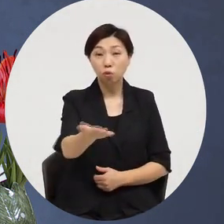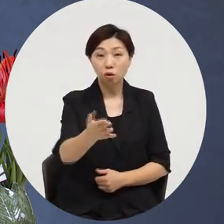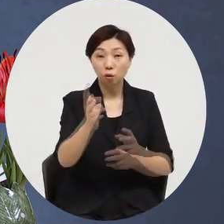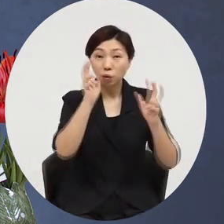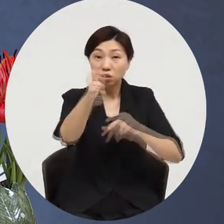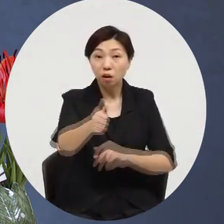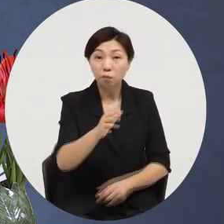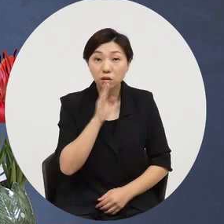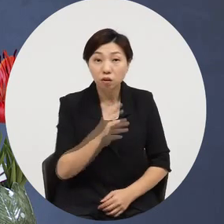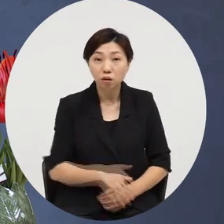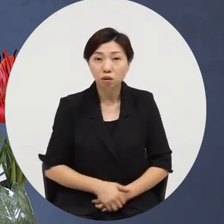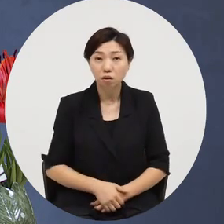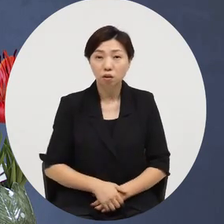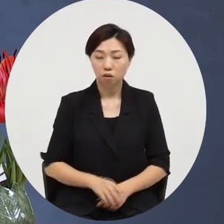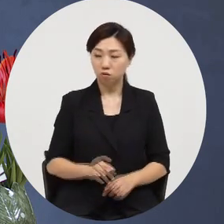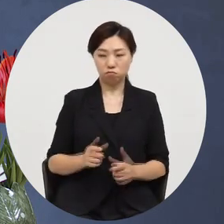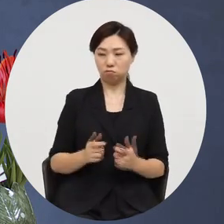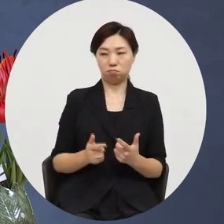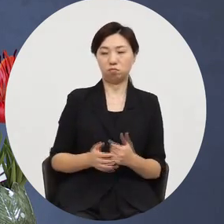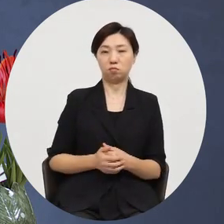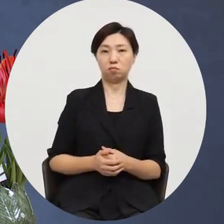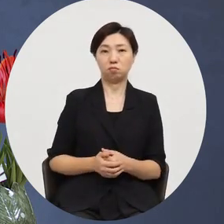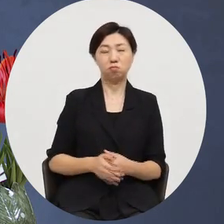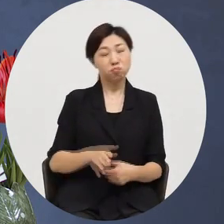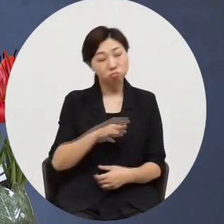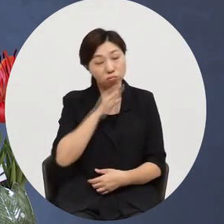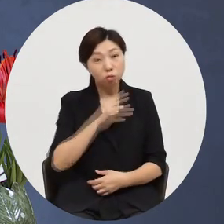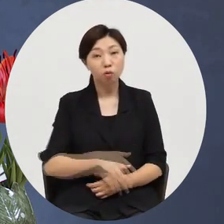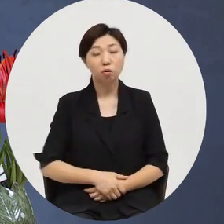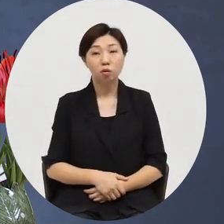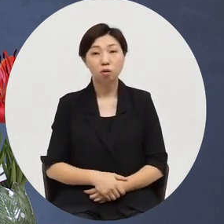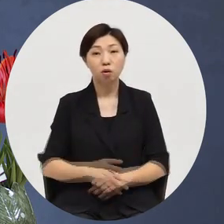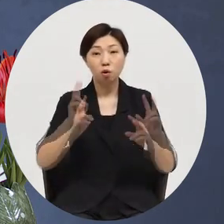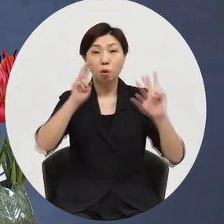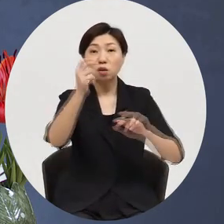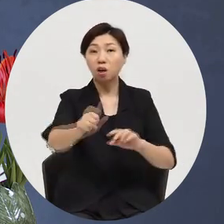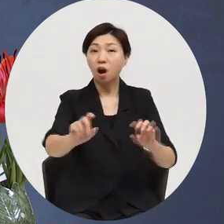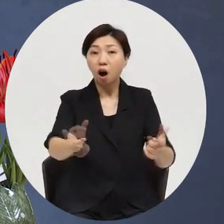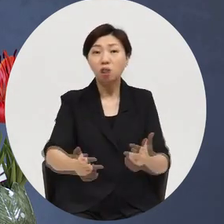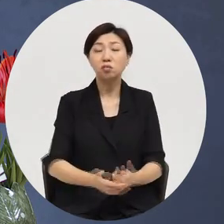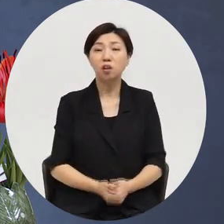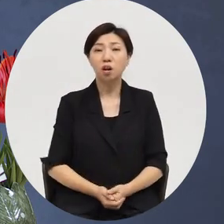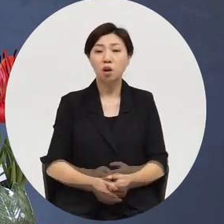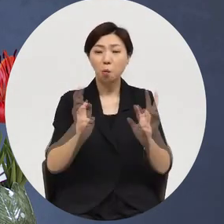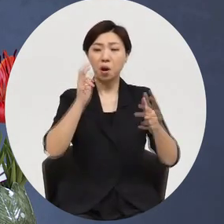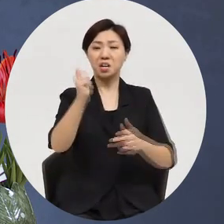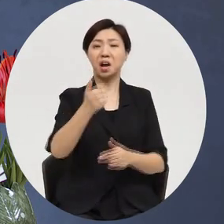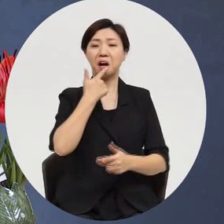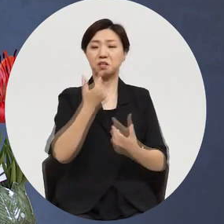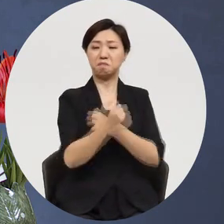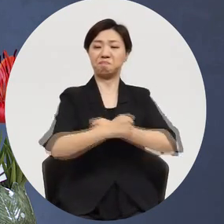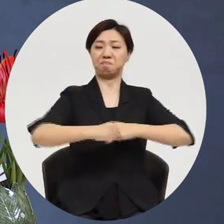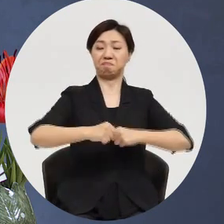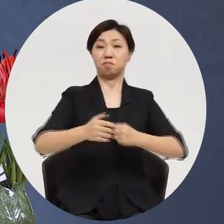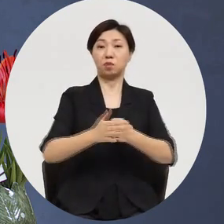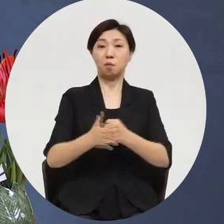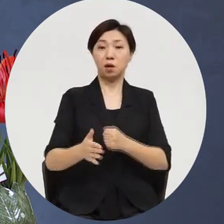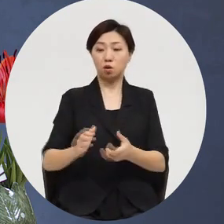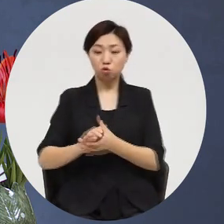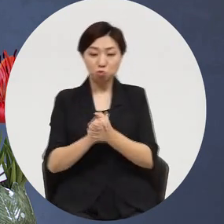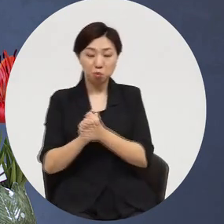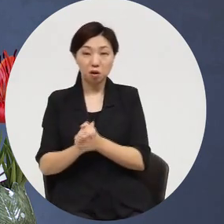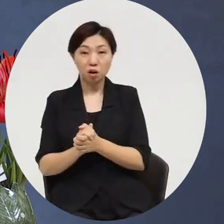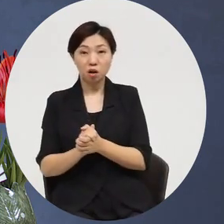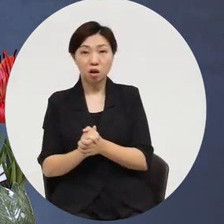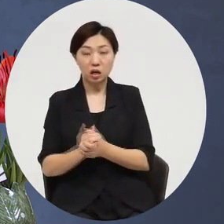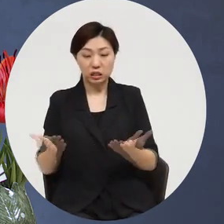사장이야? 아니요. 그래. 그러니까 자기는 지금 사장도 아닌 게 사장 흉내 내니까 동료들이 볼때안 입고 온 거예요.